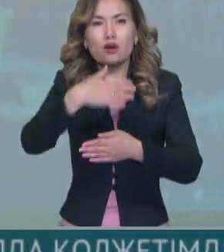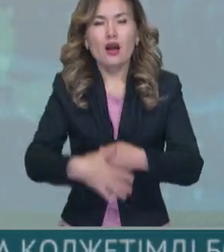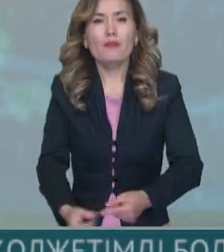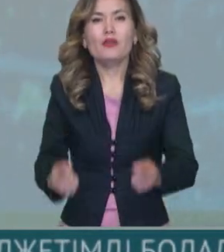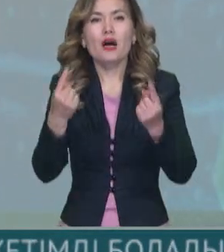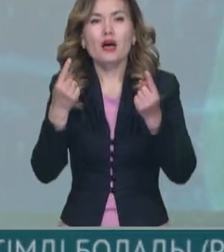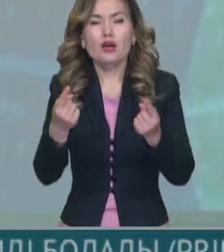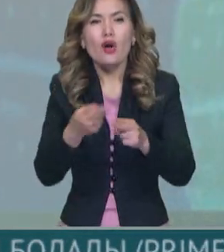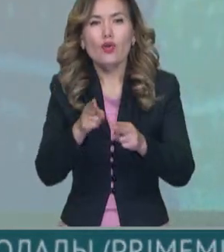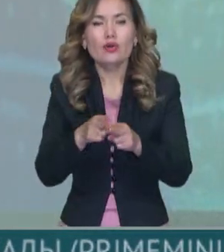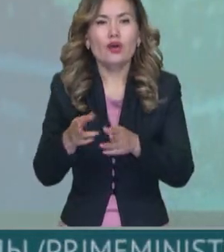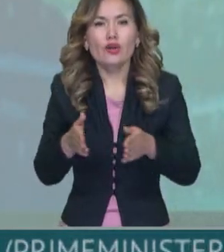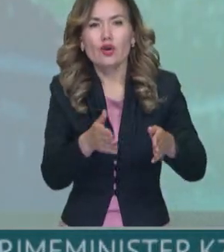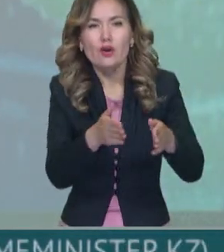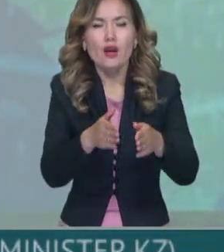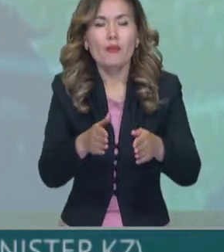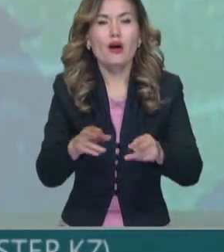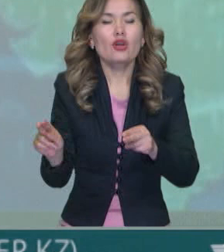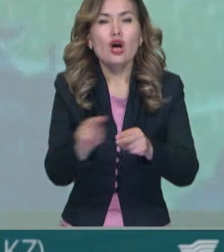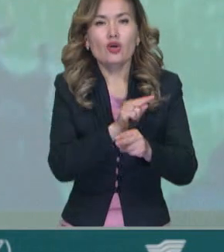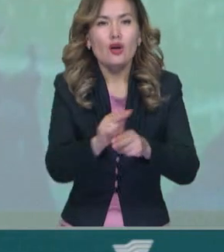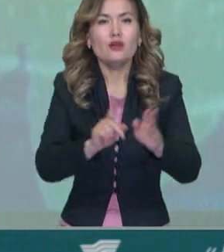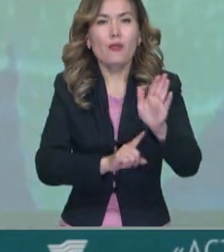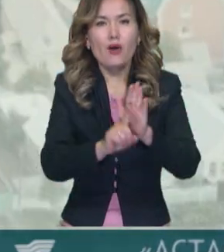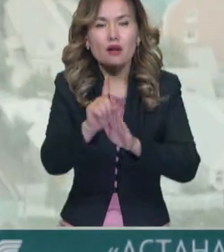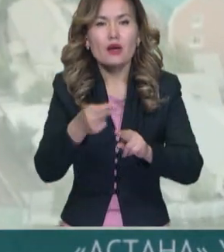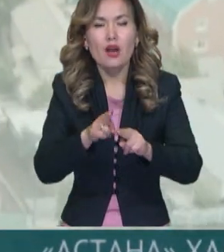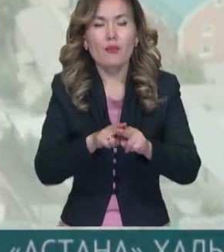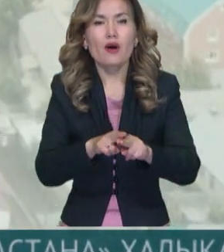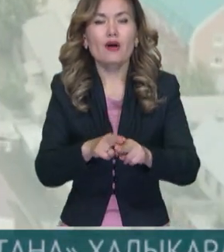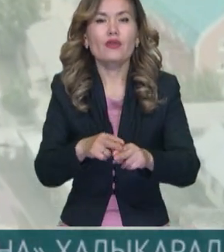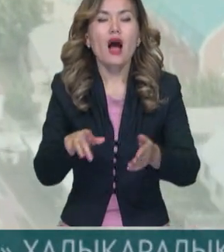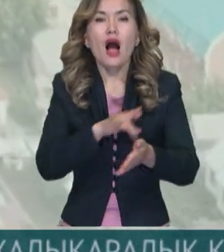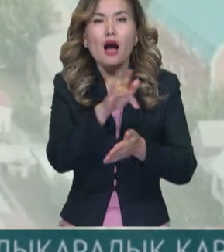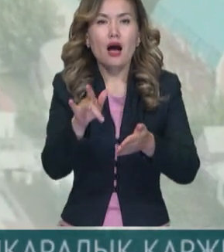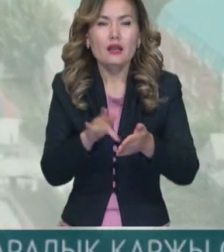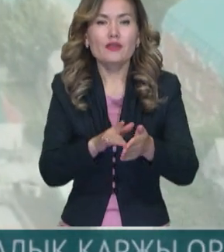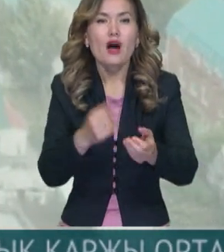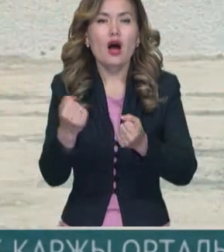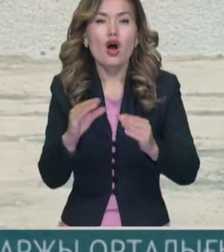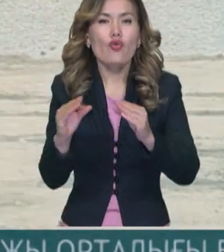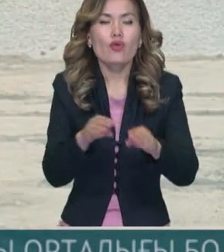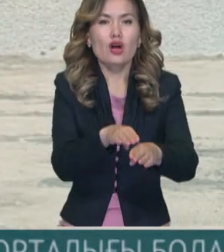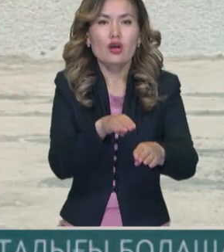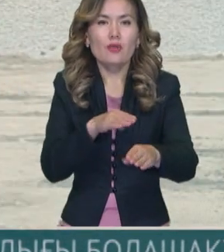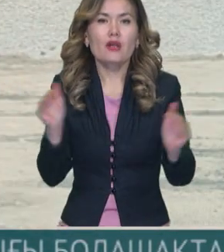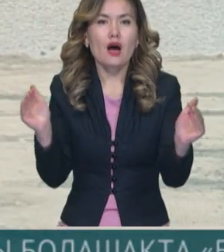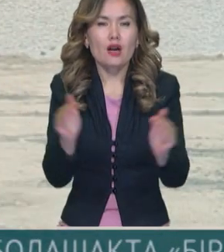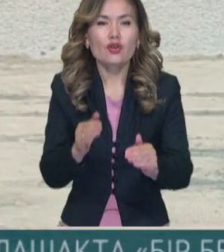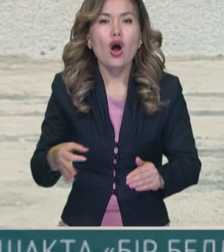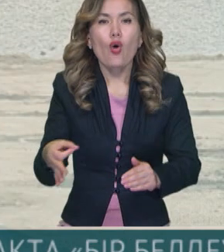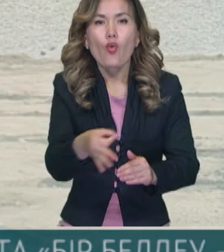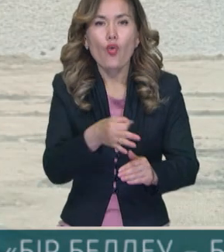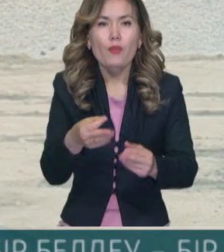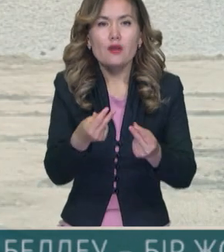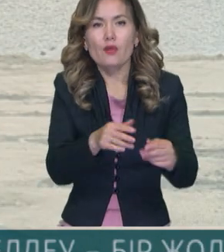ірі жолайрық пен жерасты жолының құрылысы басталды. Қаладағы көлік кептелісін азайту мақсатында салынып жатқан құрылысқа облыстық бюджеттен 1